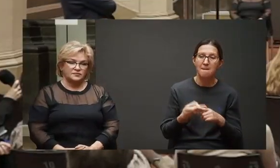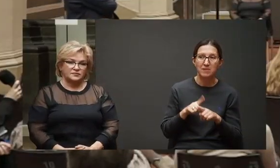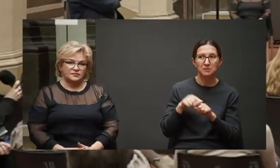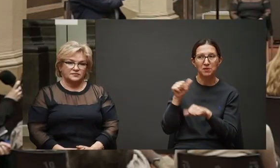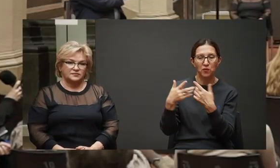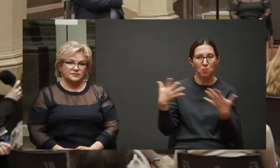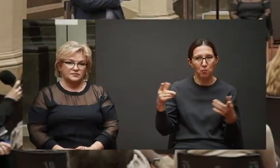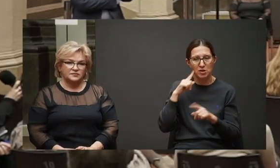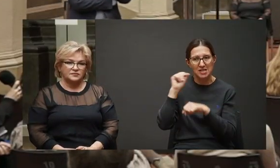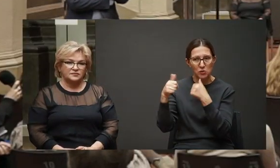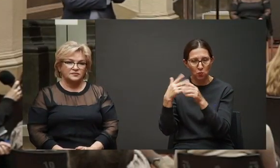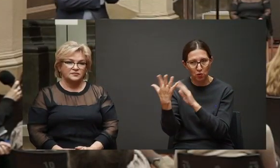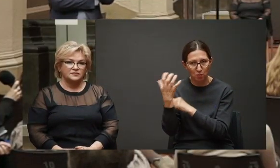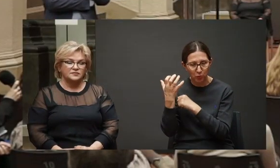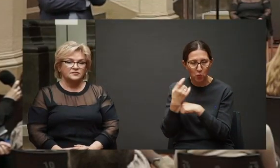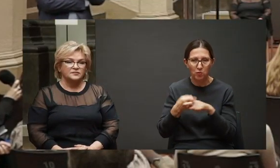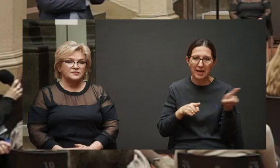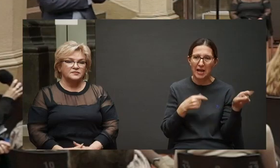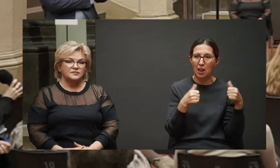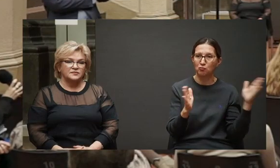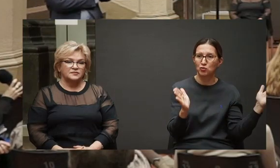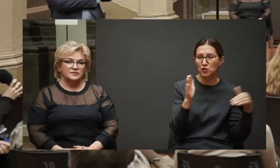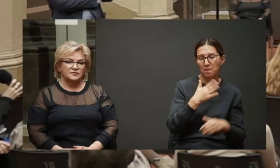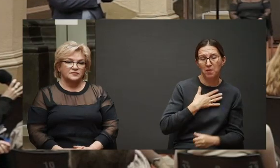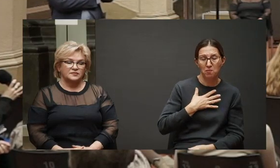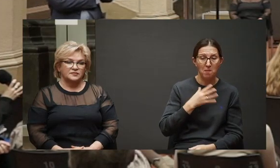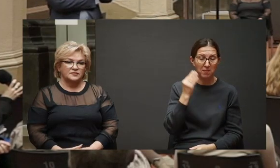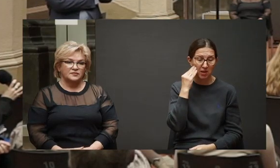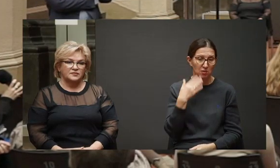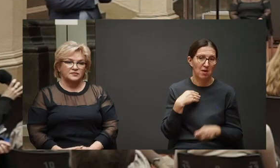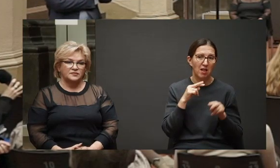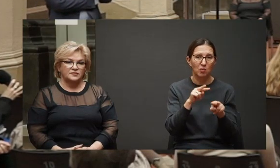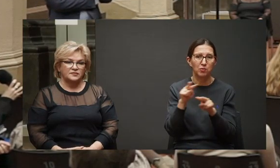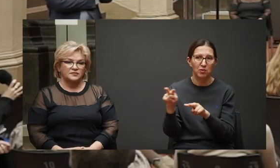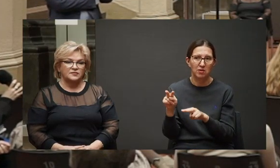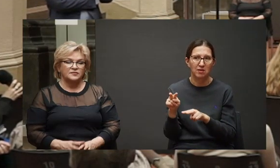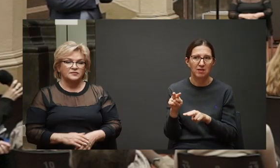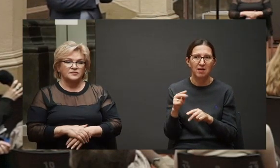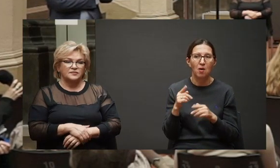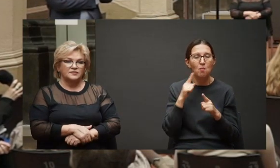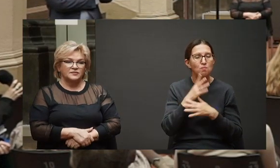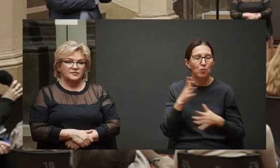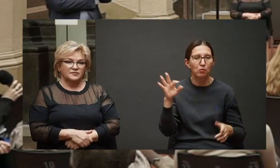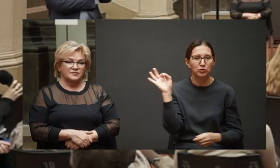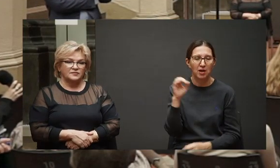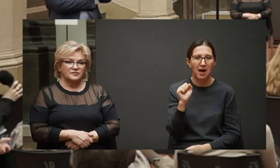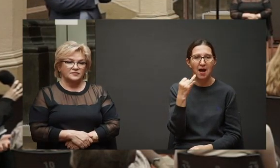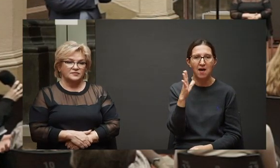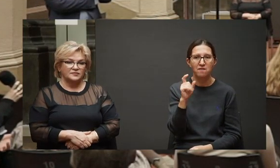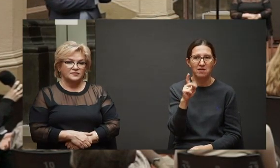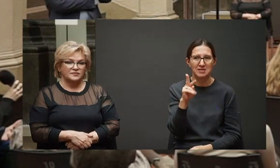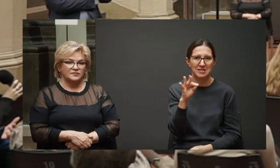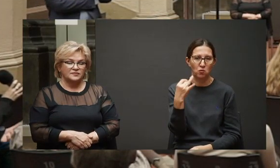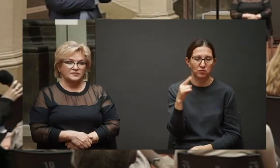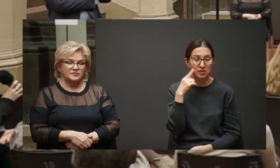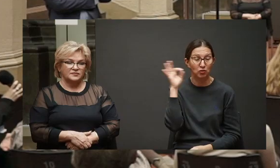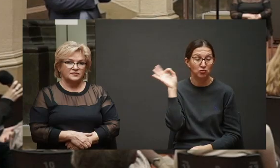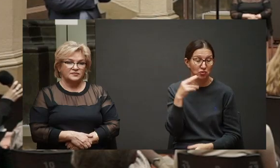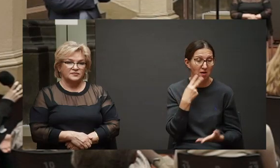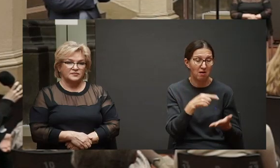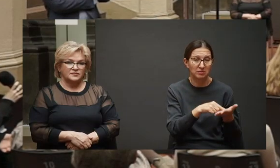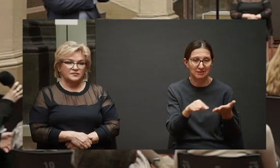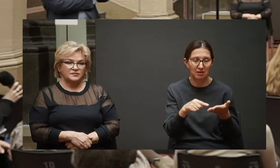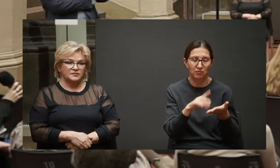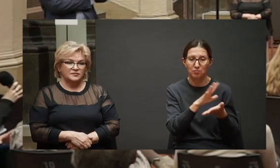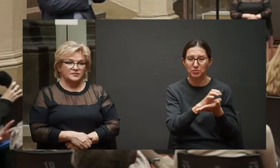или живописи больше фотографируются? По моим личным наблюдениям с Айвазовским очень часто я вижу фотографии на фоне